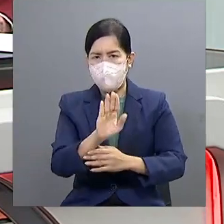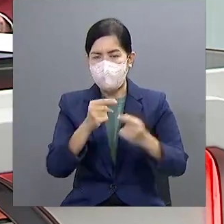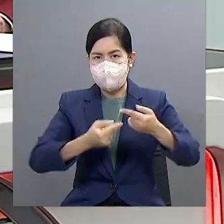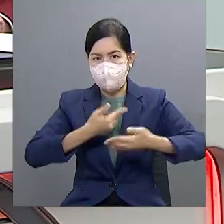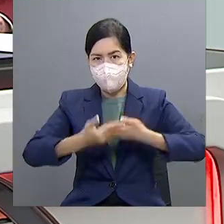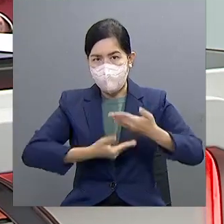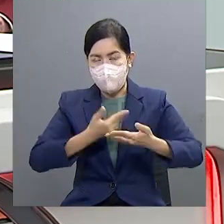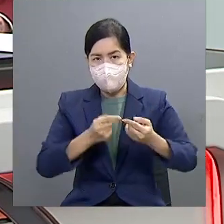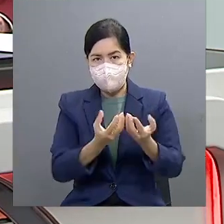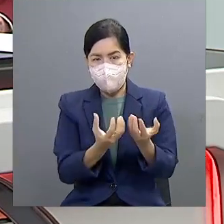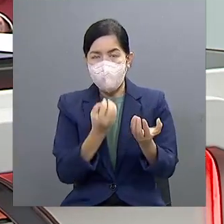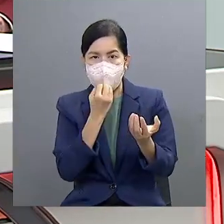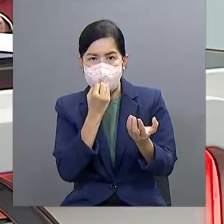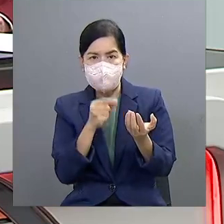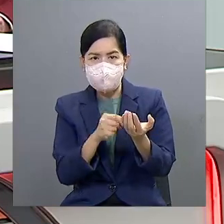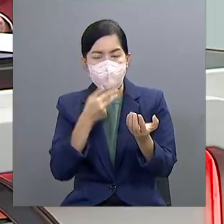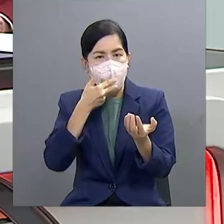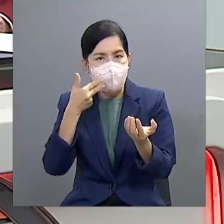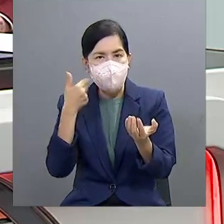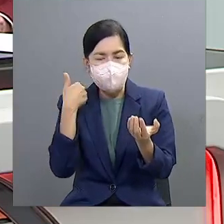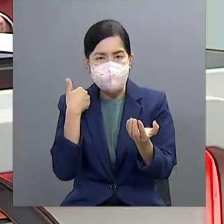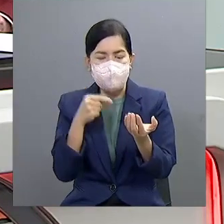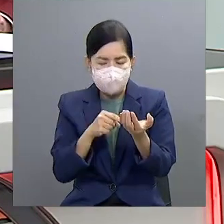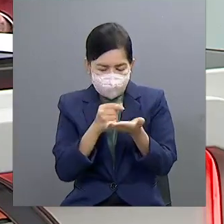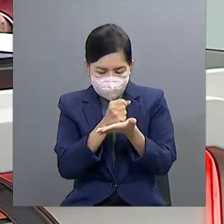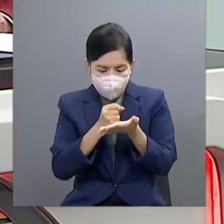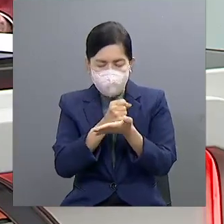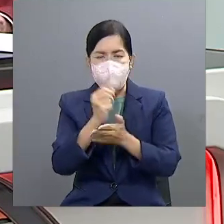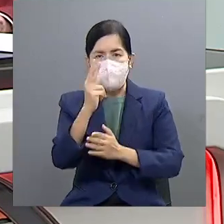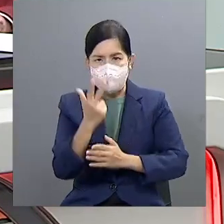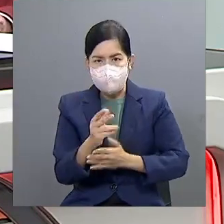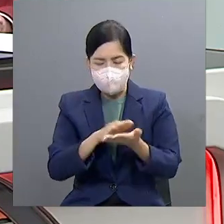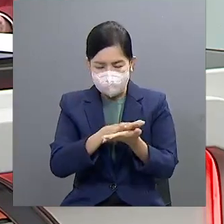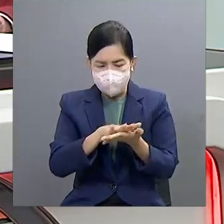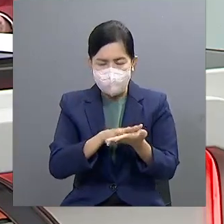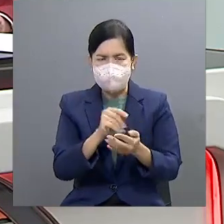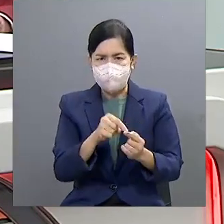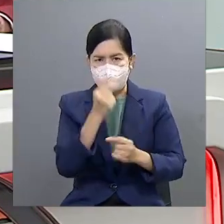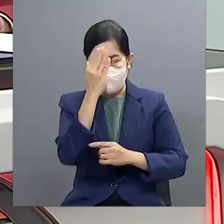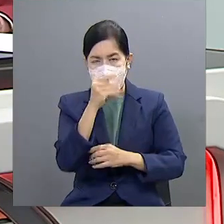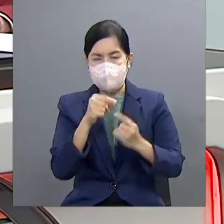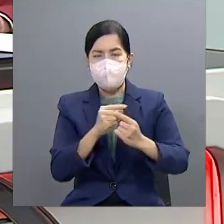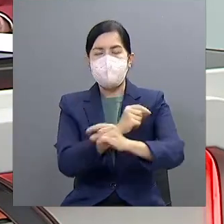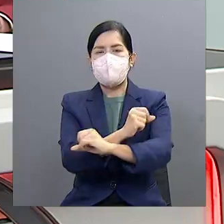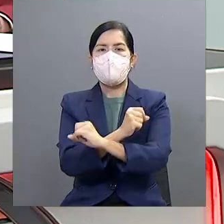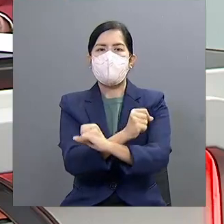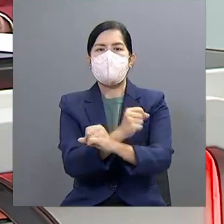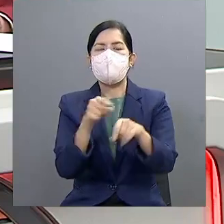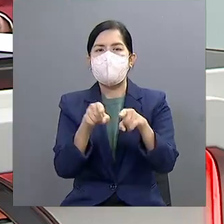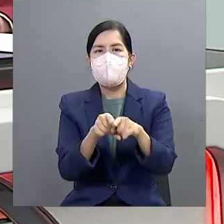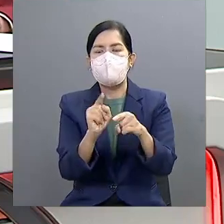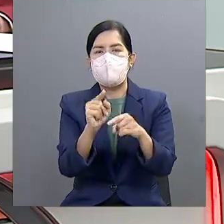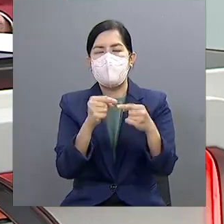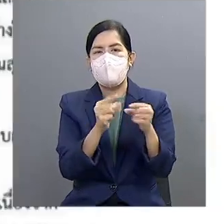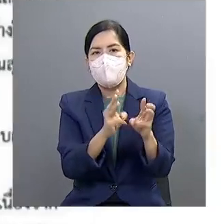ครื่องดื่มที่มีส่วนผสมกัญชาเพื่อที่จะป้องกันเด็กเข้าถึงคล้ายๆกับการจัดการเหล้าบุหรี่ที่มีมาตรการเข้